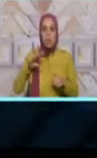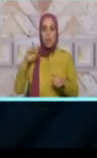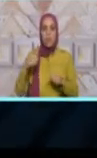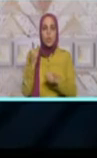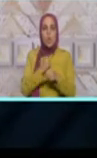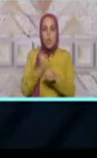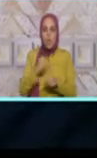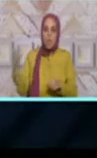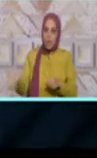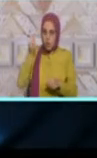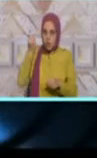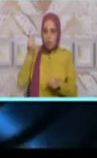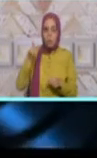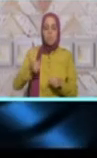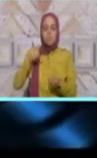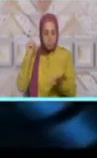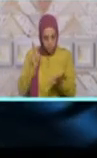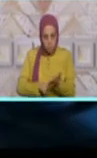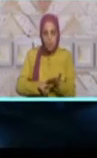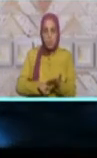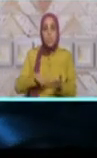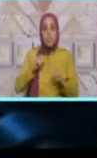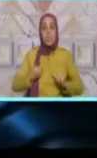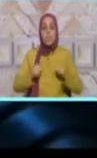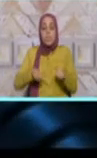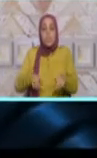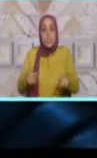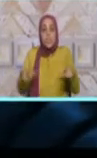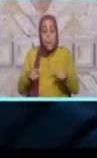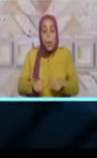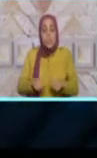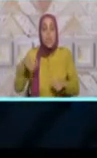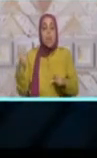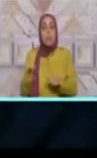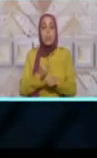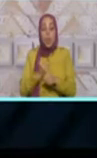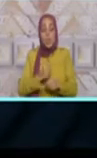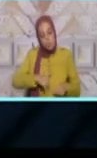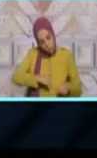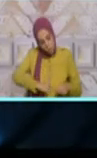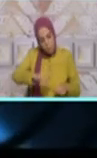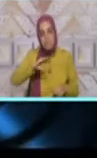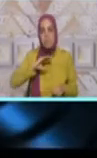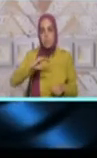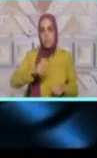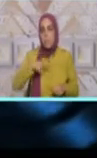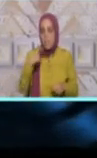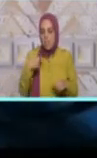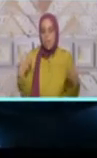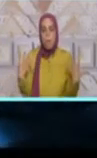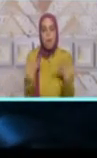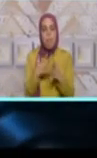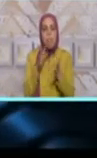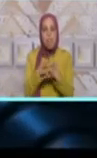في الاستثمارات هي دعوه حقيقيه، دعوه تؤكد وجود القطاع الخاص. ودايما الرئيس يتكلم عن شراكه